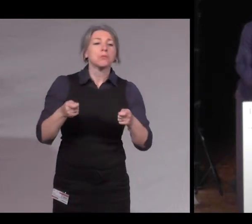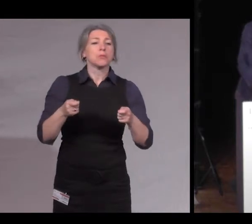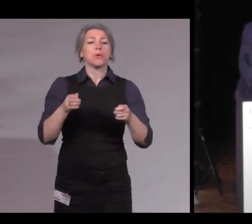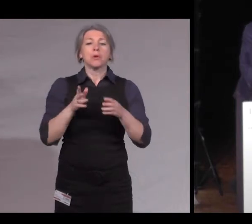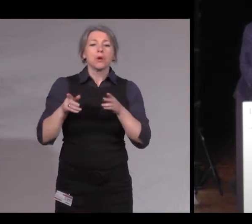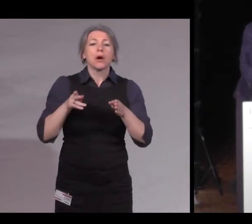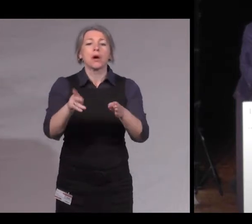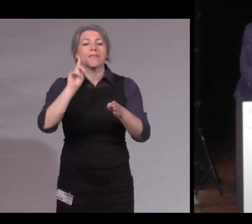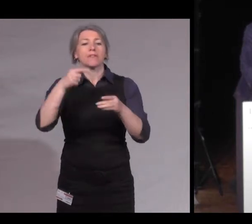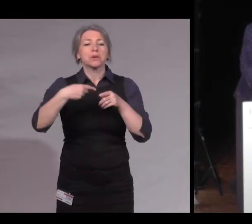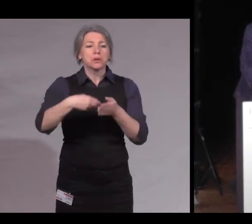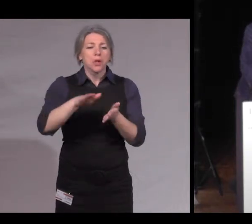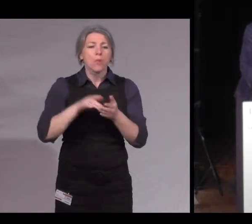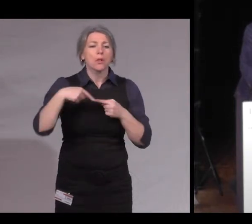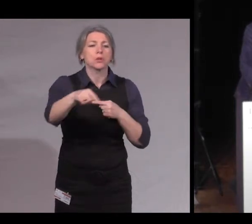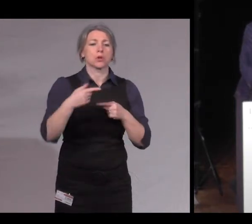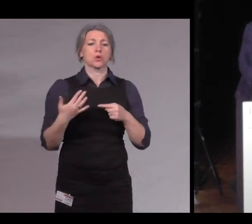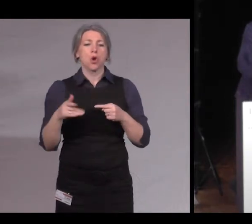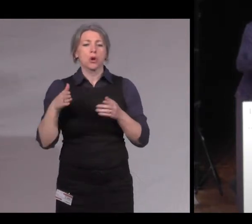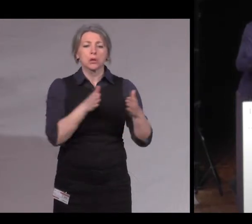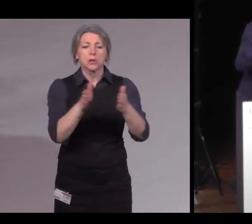dráhu, aktivitu a další.